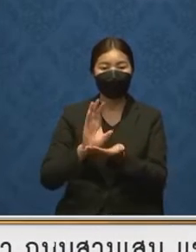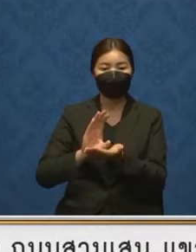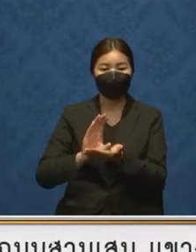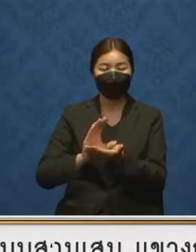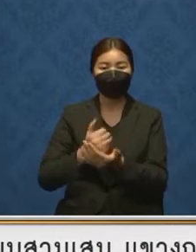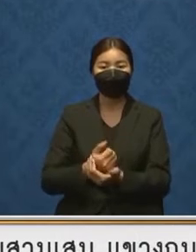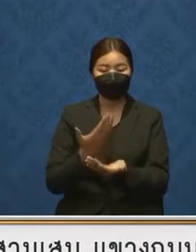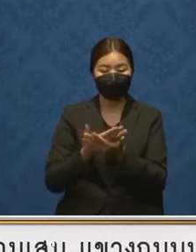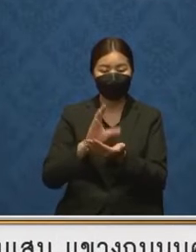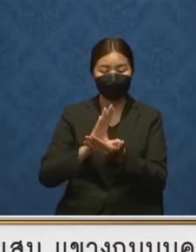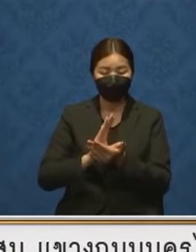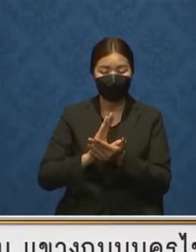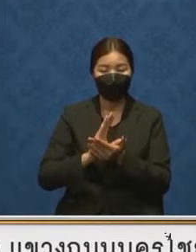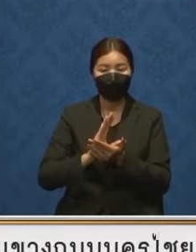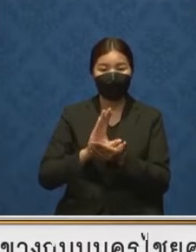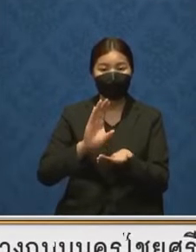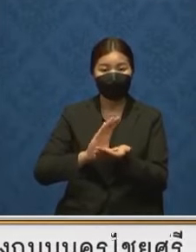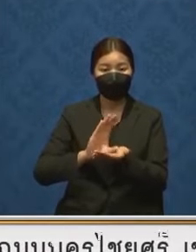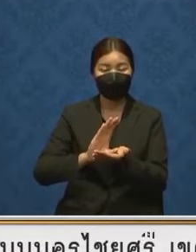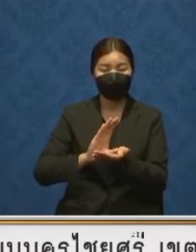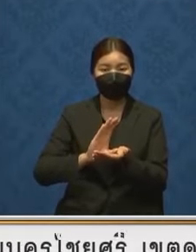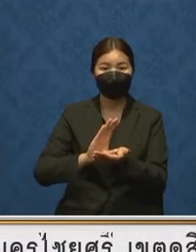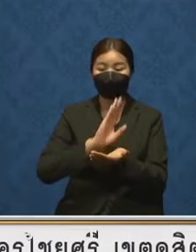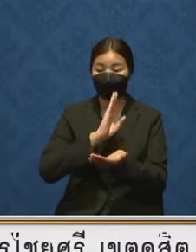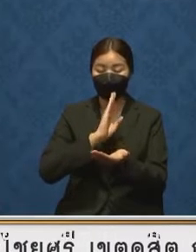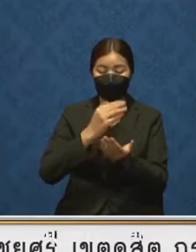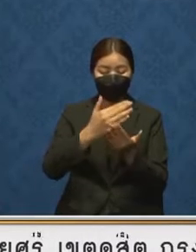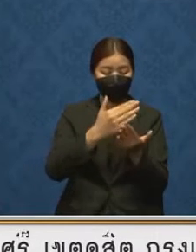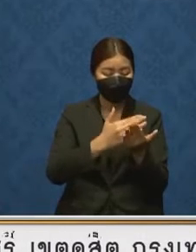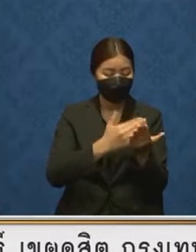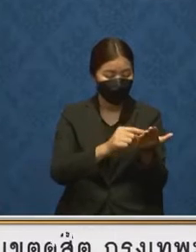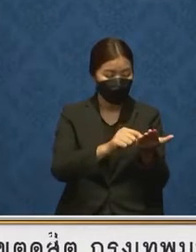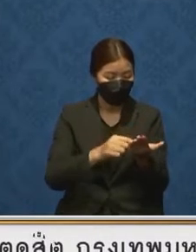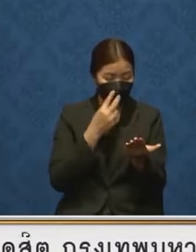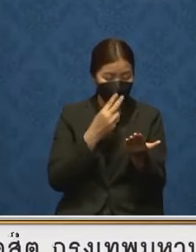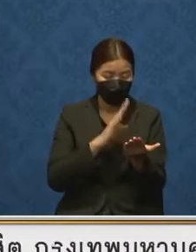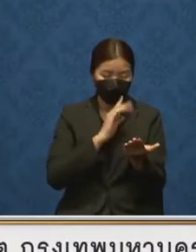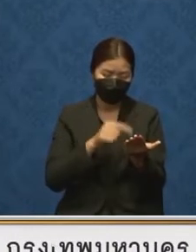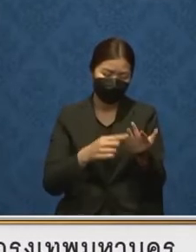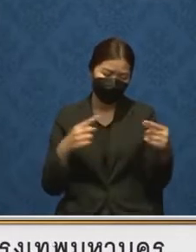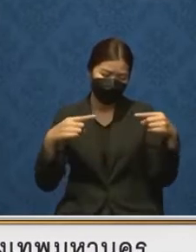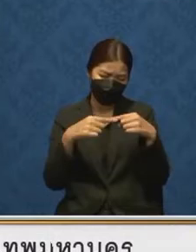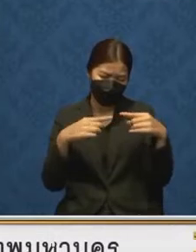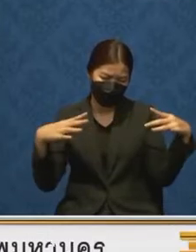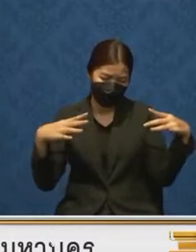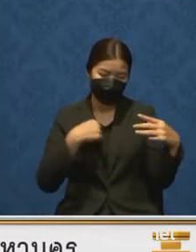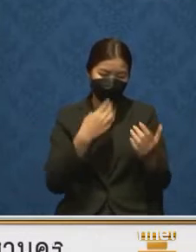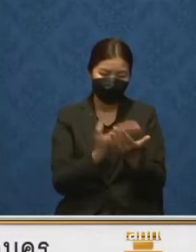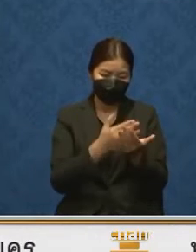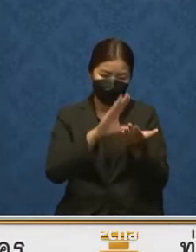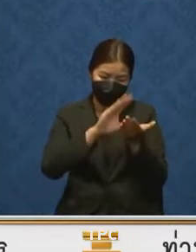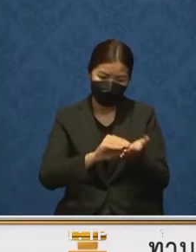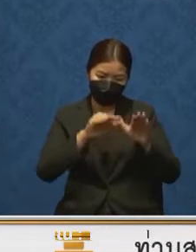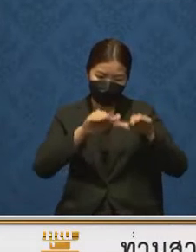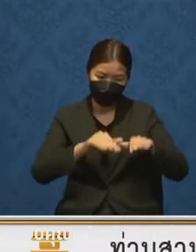อนุมัติงบประมาณในการอนุมัตินั้นถ้ารายการใดไม่เหมาะไม่สมมีสิทธิ์ที่จะปรับลดครับไม่ว่างบก้อน